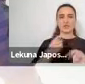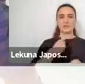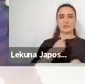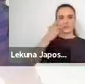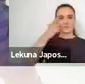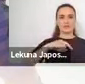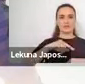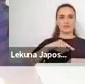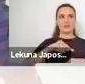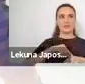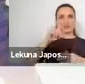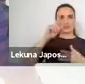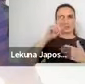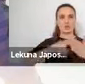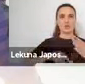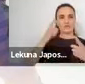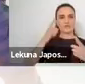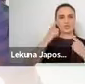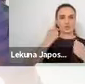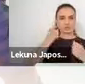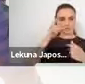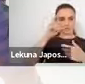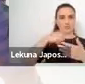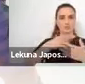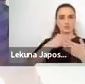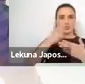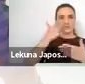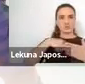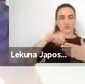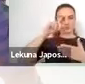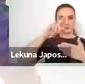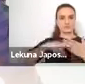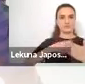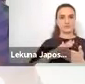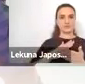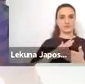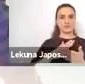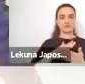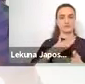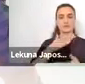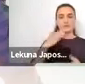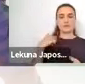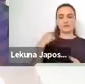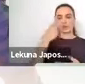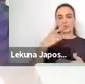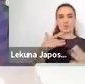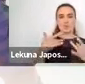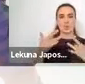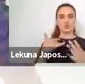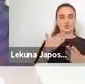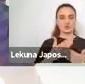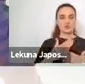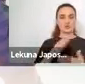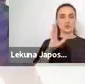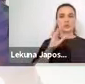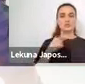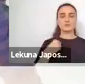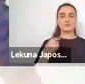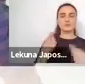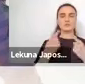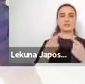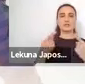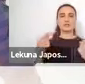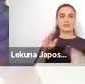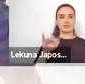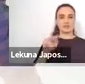თავდაჯერებულობა, იმიტომ რომ როდესაც მე ძალიან ბევრ როლში ვარ ერთი, როდესაც მე სხვადასხვა